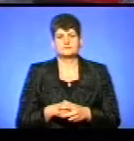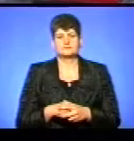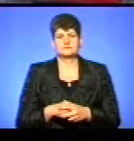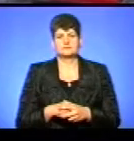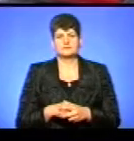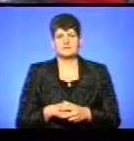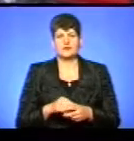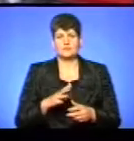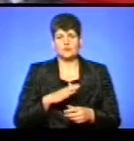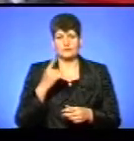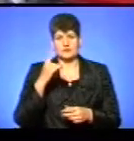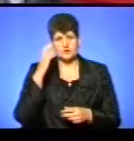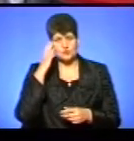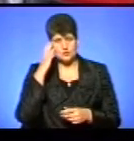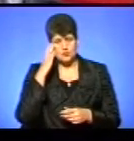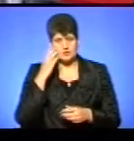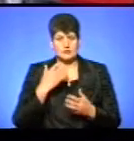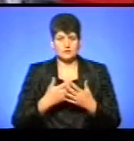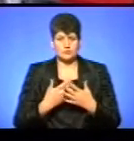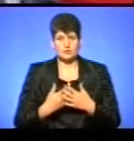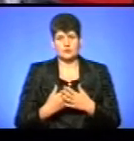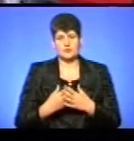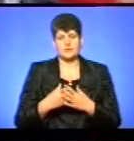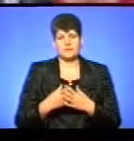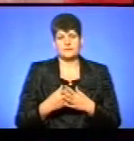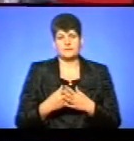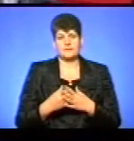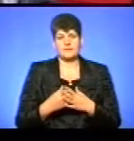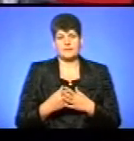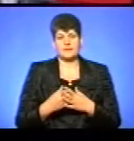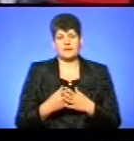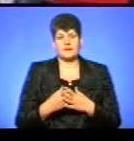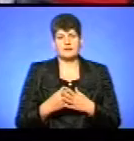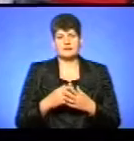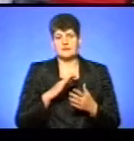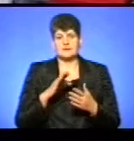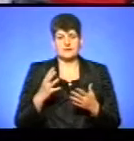Був один чорний, тобто пацієнт не до врятування. Ми мусимо вибирати